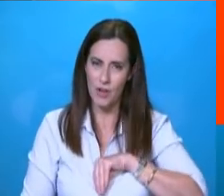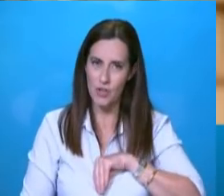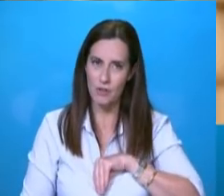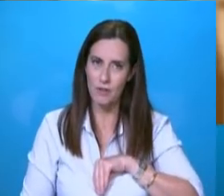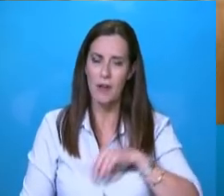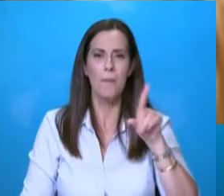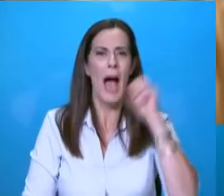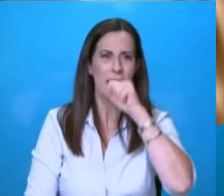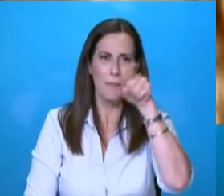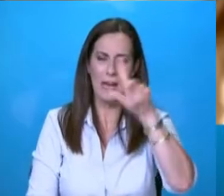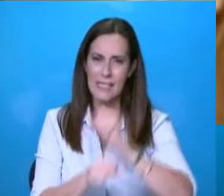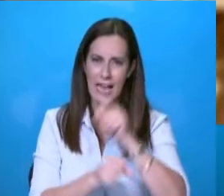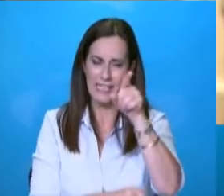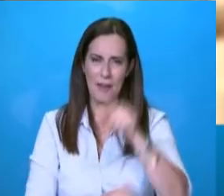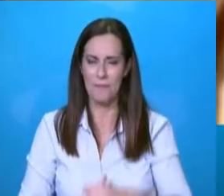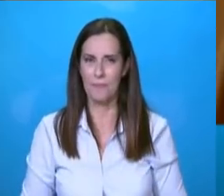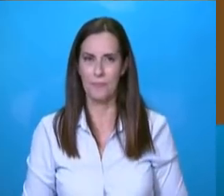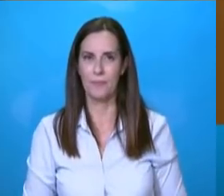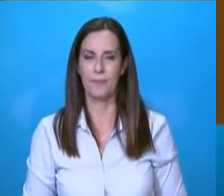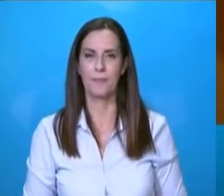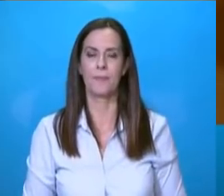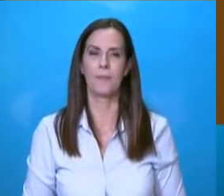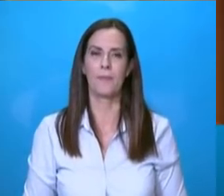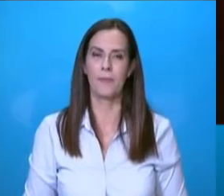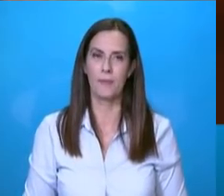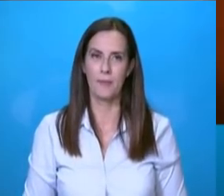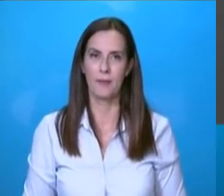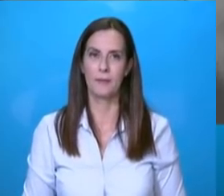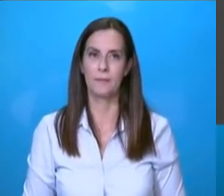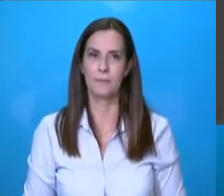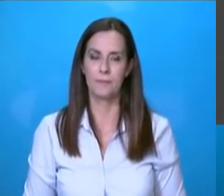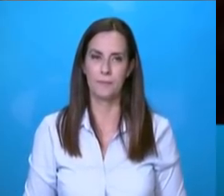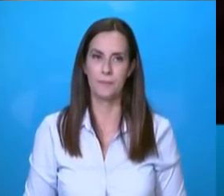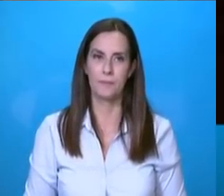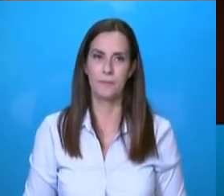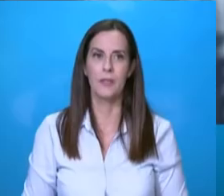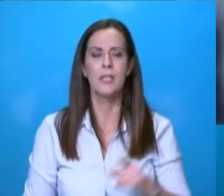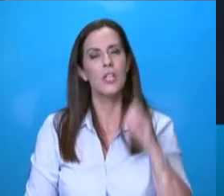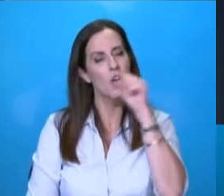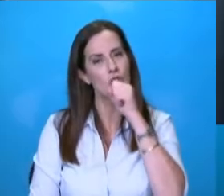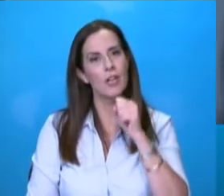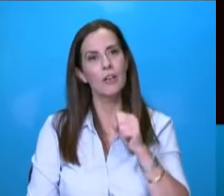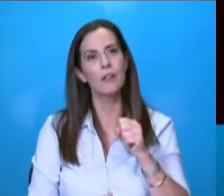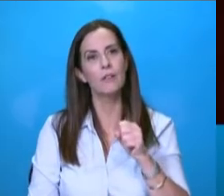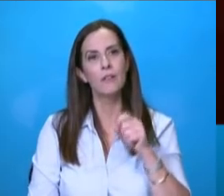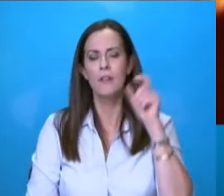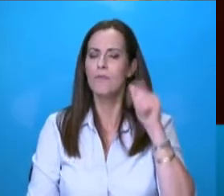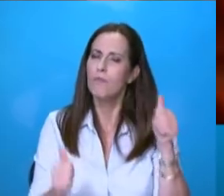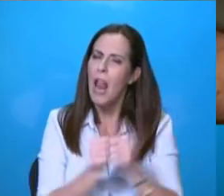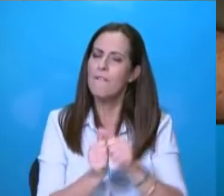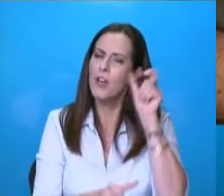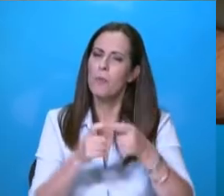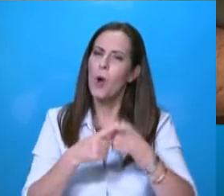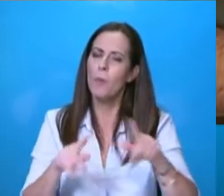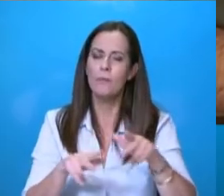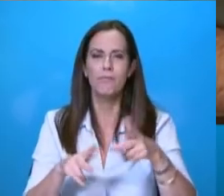קובי אפללו. בסוף הדרך עוד תהיה מאושר. זה בעיקר שיר שמלווה אנשים בכל מיני